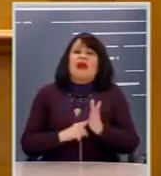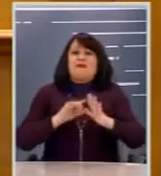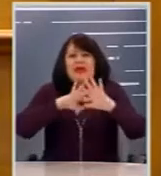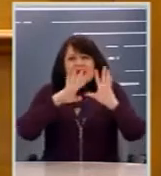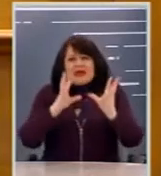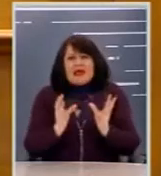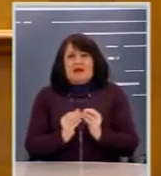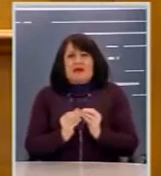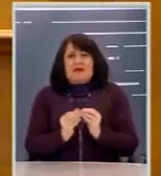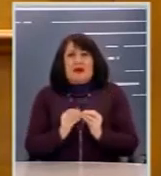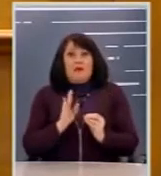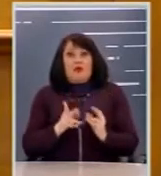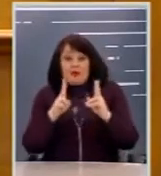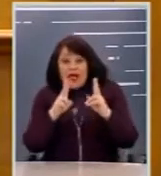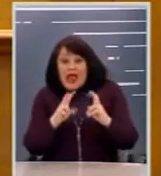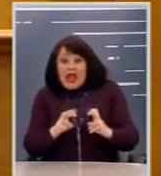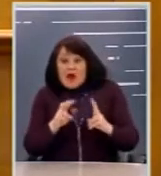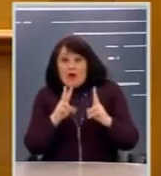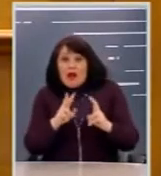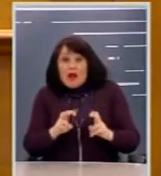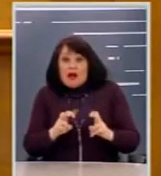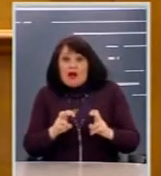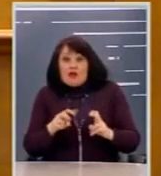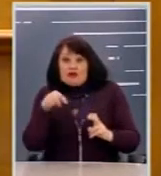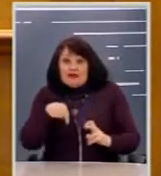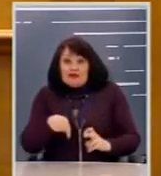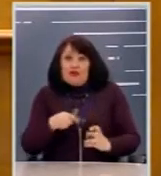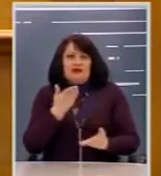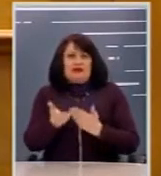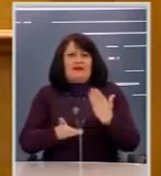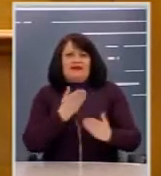έλεγχο σε αυτό το κρίσιμο μηχανισμό της ζήτησης.